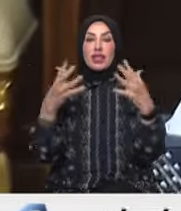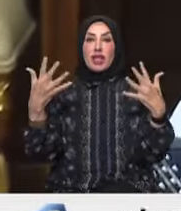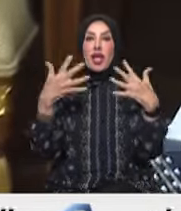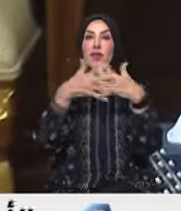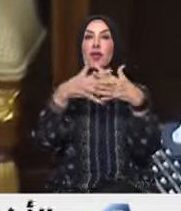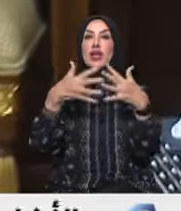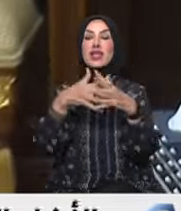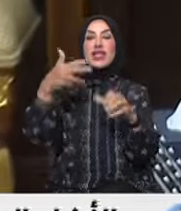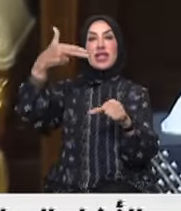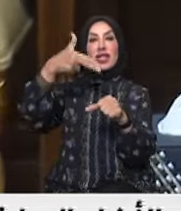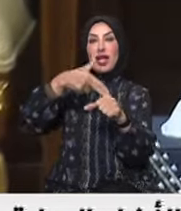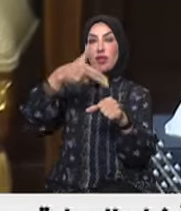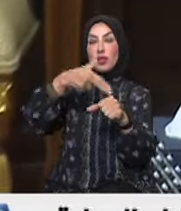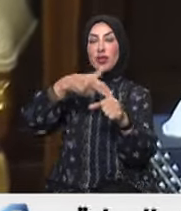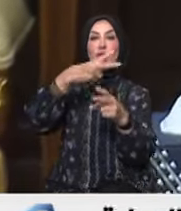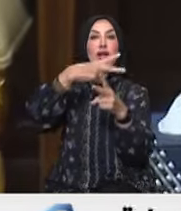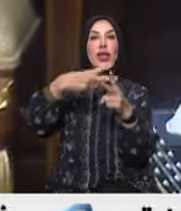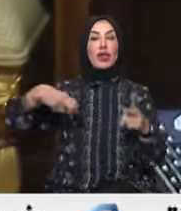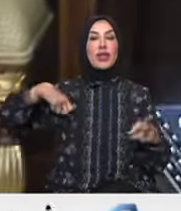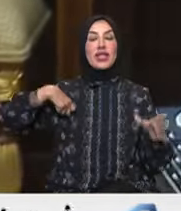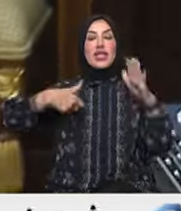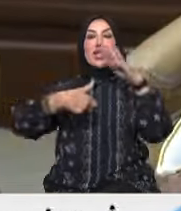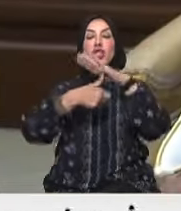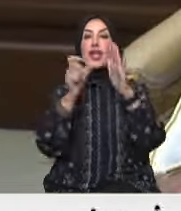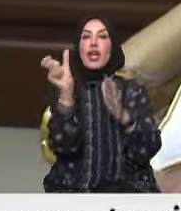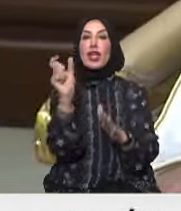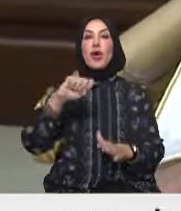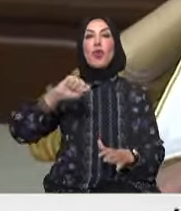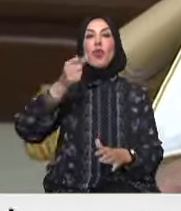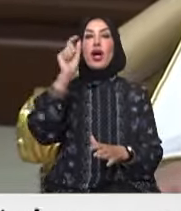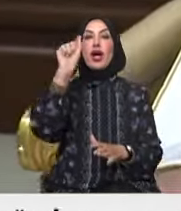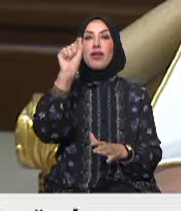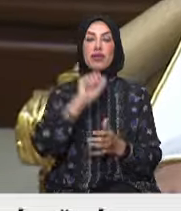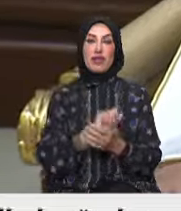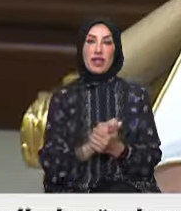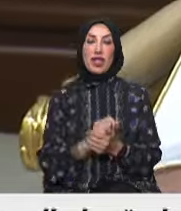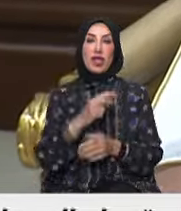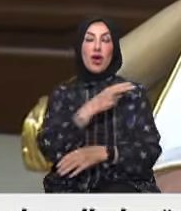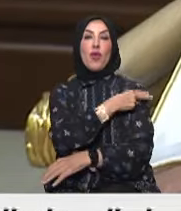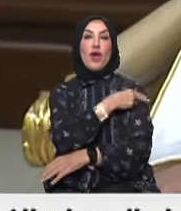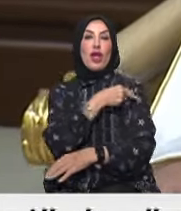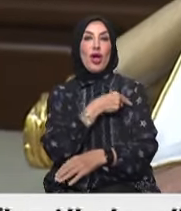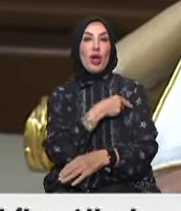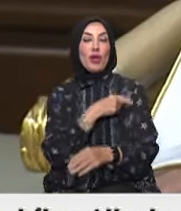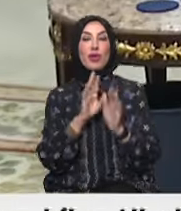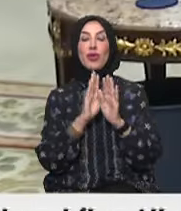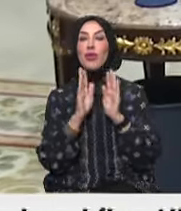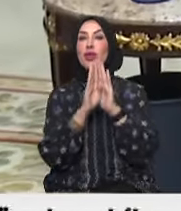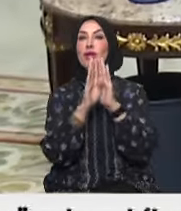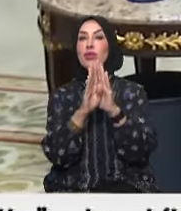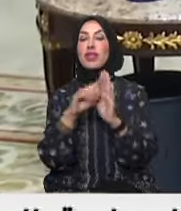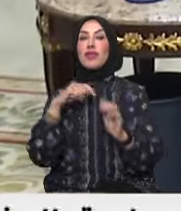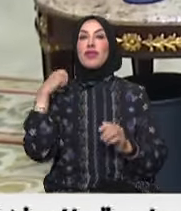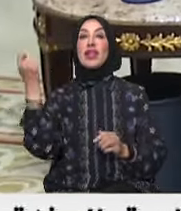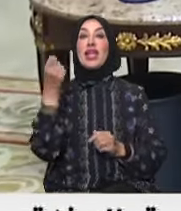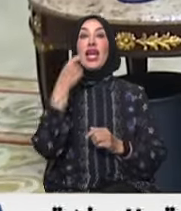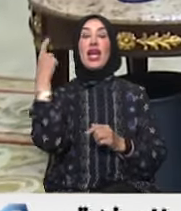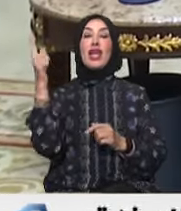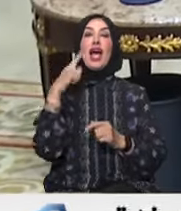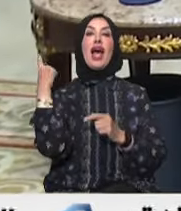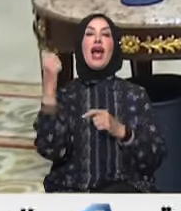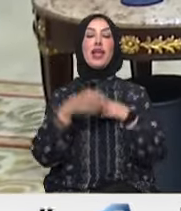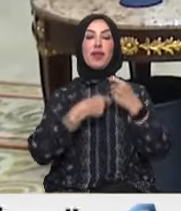البترول الكويتية الشيخ نواف سعود ناصر الصباح والعضو المنتدب للتسويق العالمي لمؤسسة